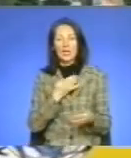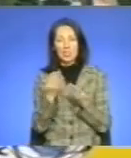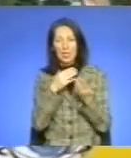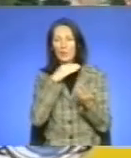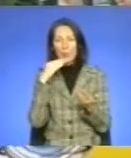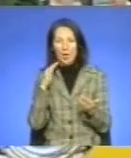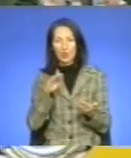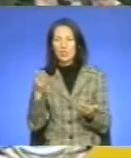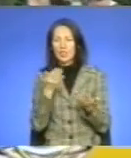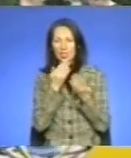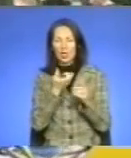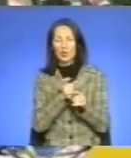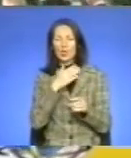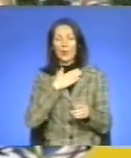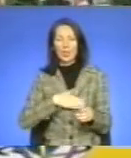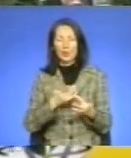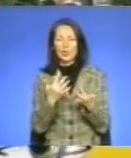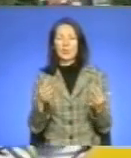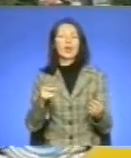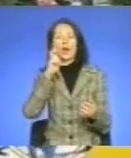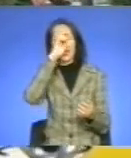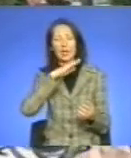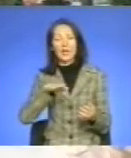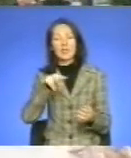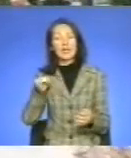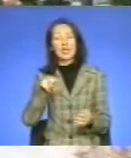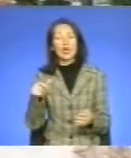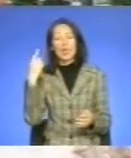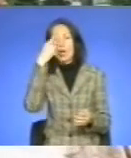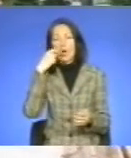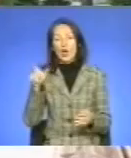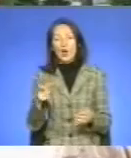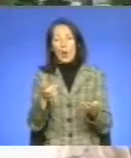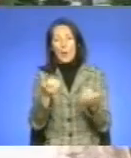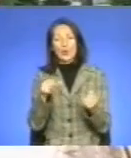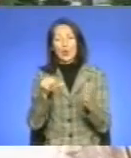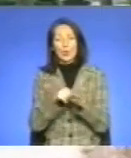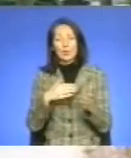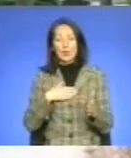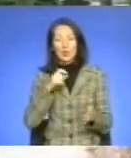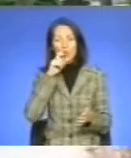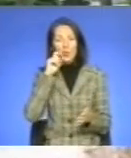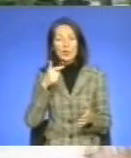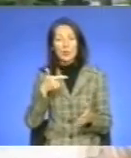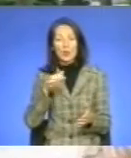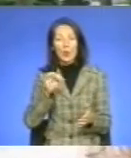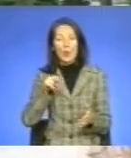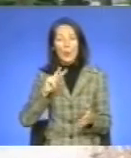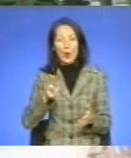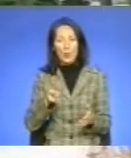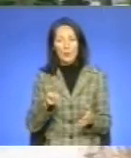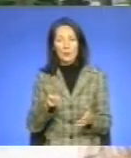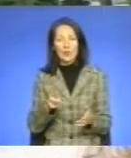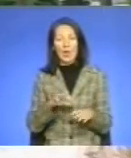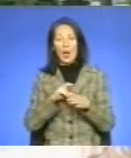що от в різних країн літературні герої беруть участь в нашому українському гопаку. На майбутнє планується проводити дуже